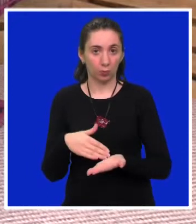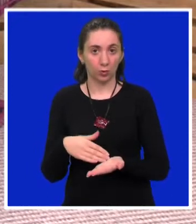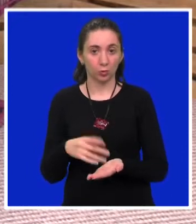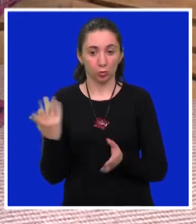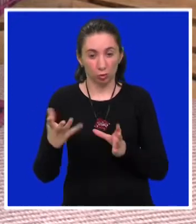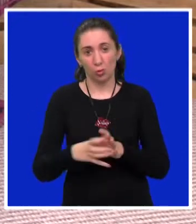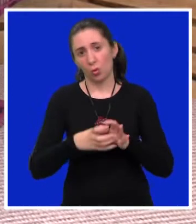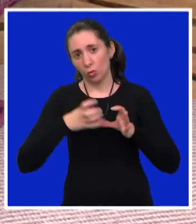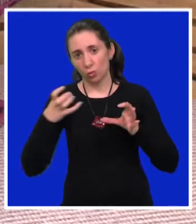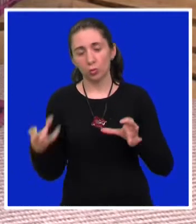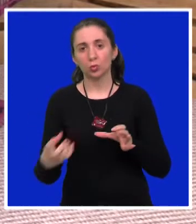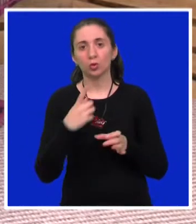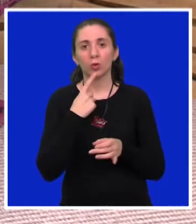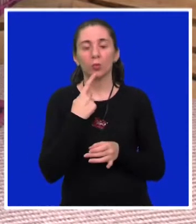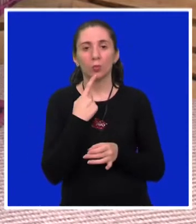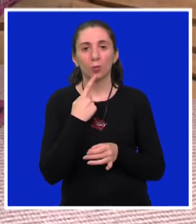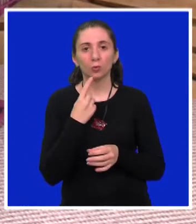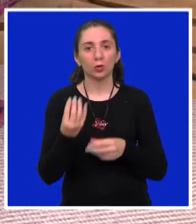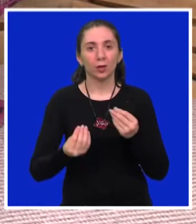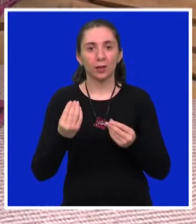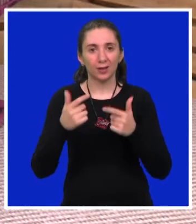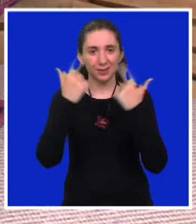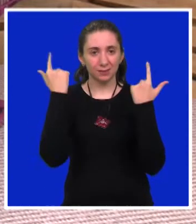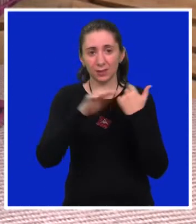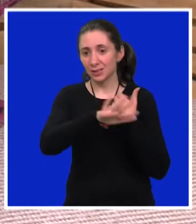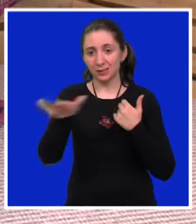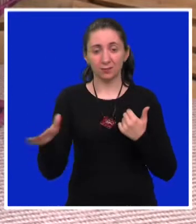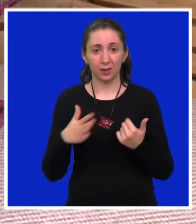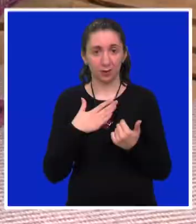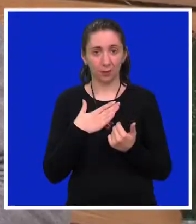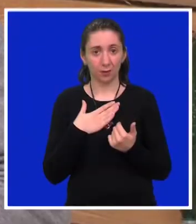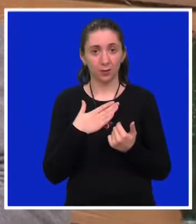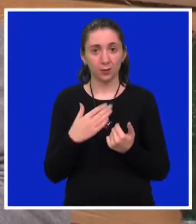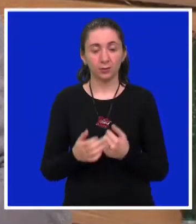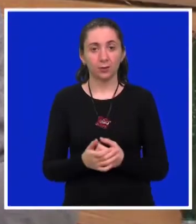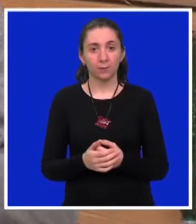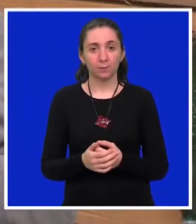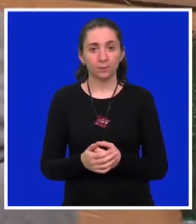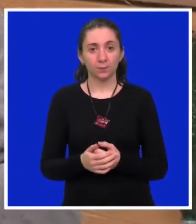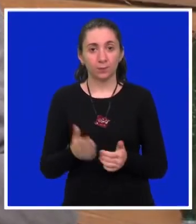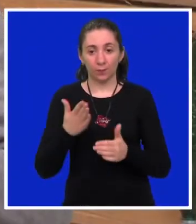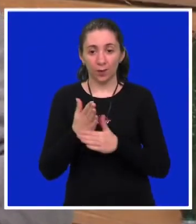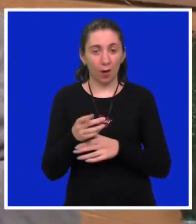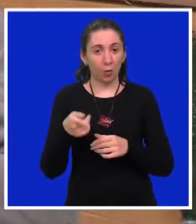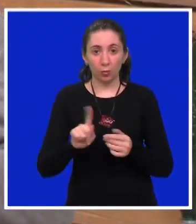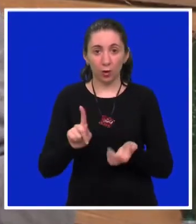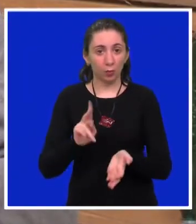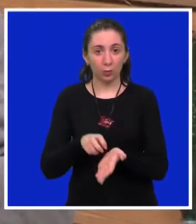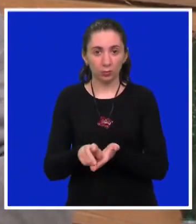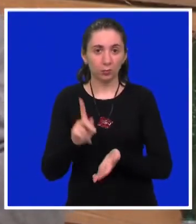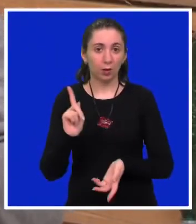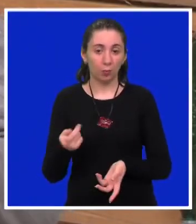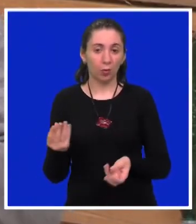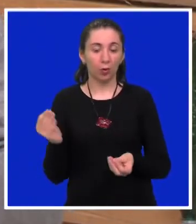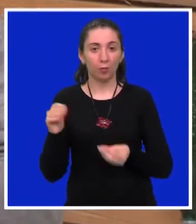početku i što duže pokušavati igrati na svijest svih nas, ali ako to ne bude išlo,